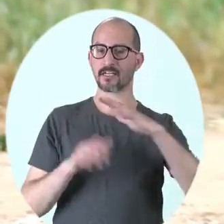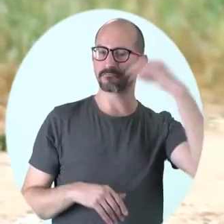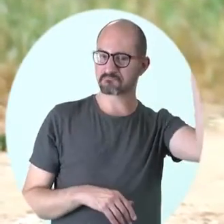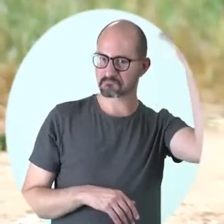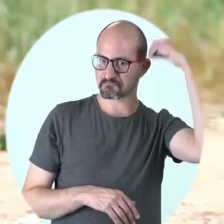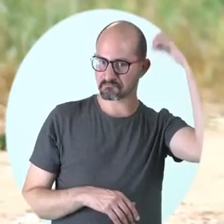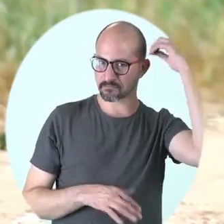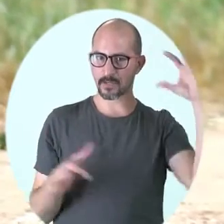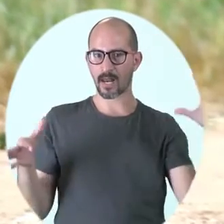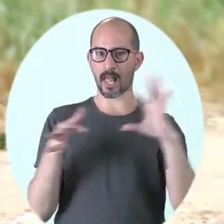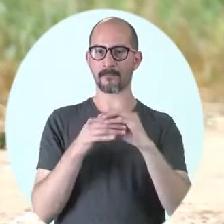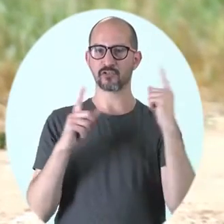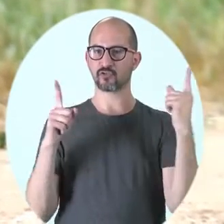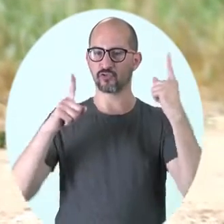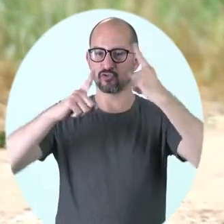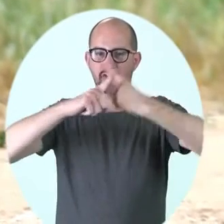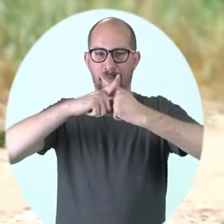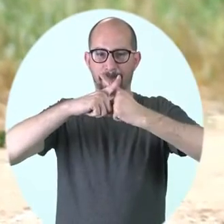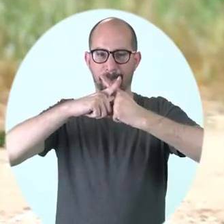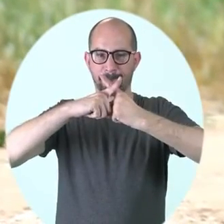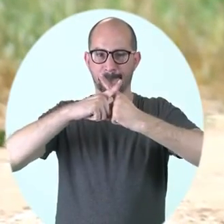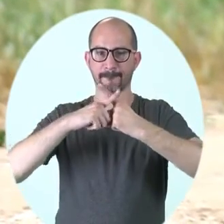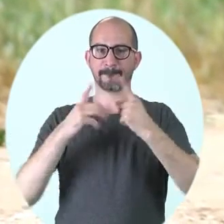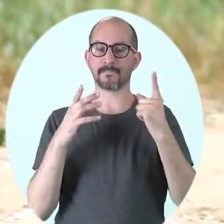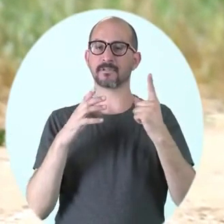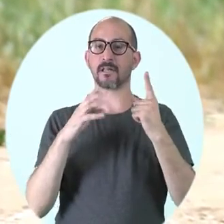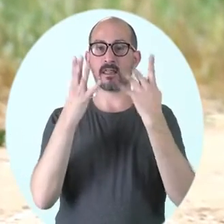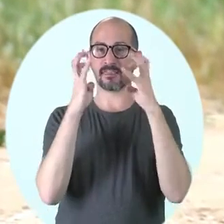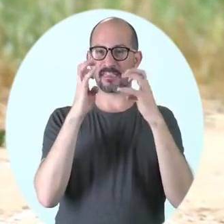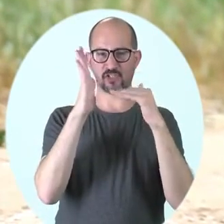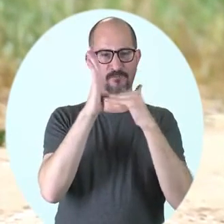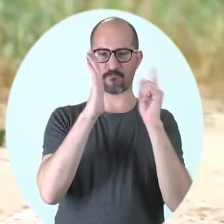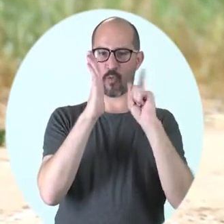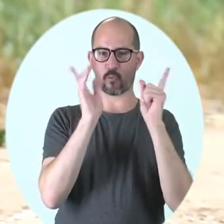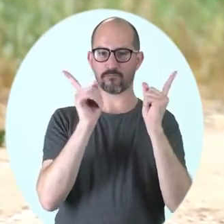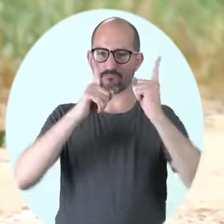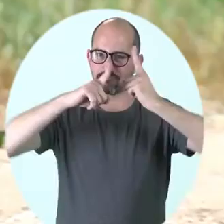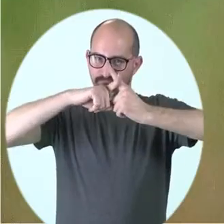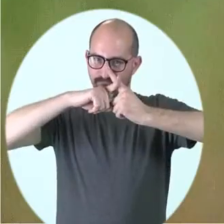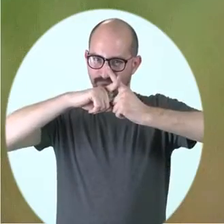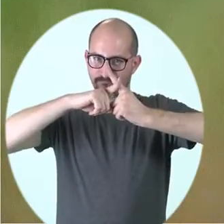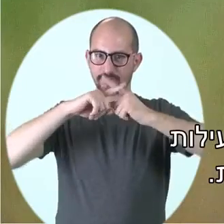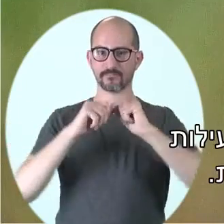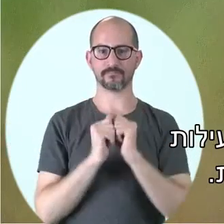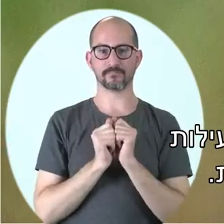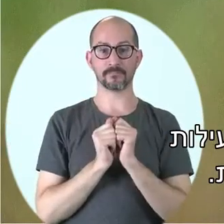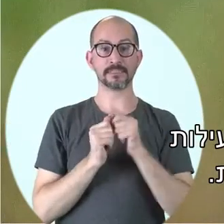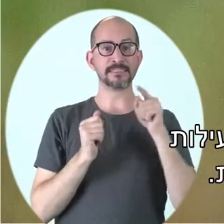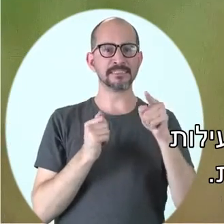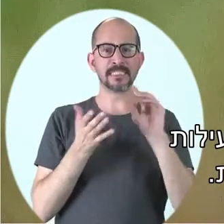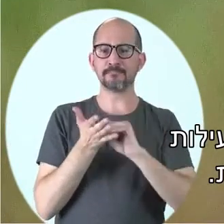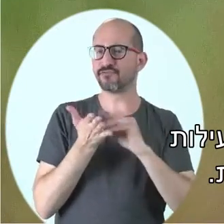בסרטון זה נלמד כיצד לחבר שתי סנדות זו לזו בזווית שאינה 90 מעלות בעזרת כפיתה מוצלבת. כפיתה